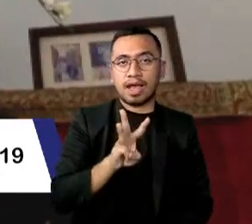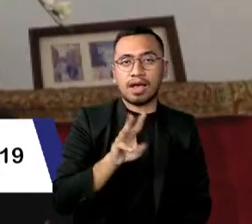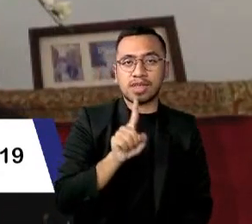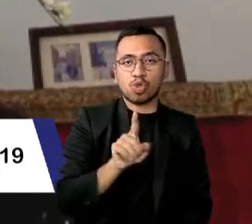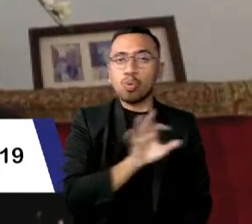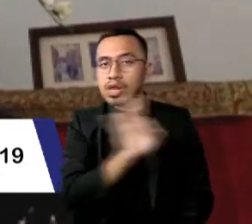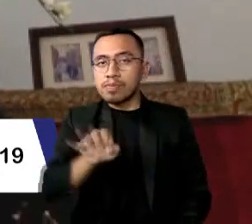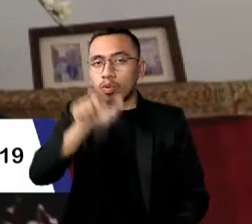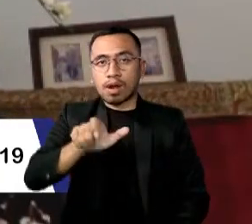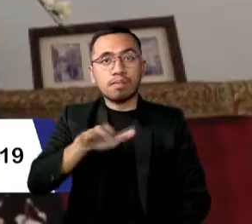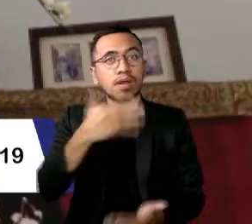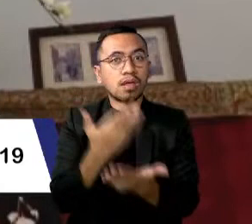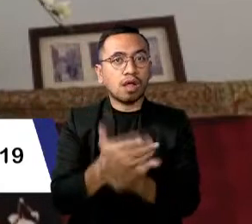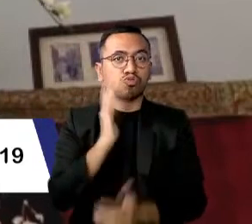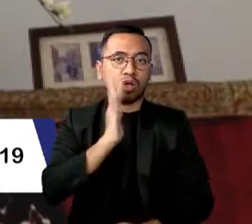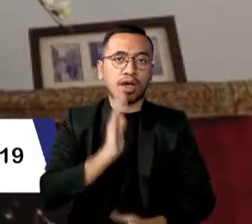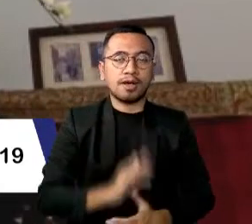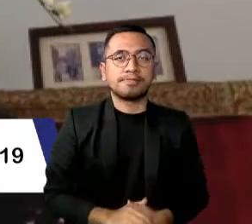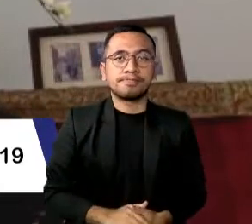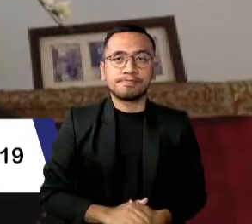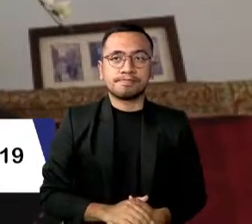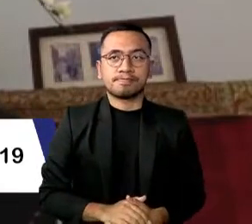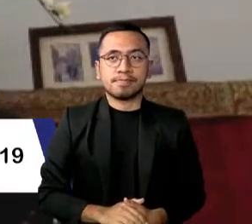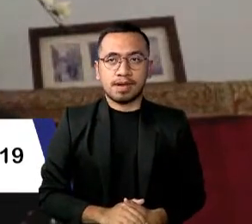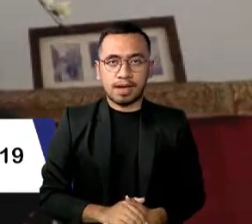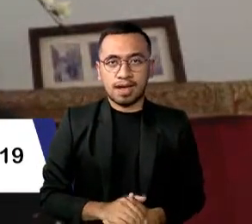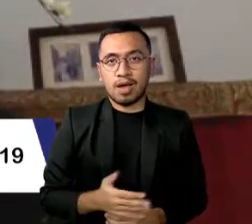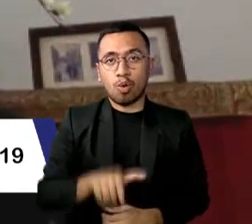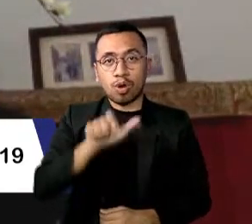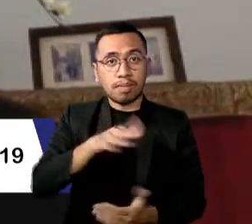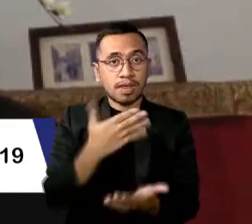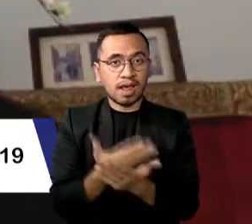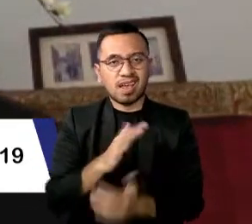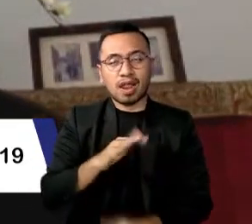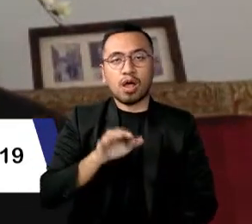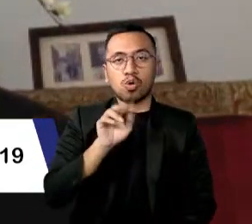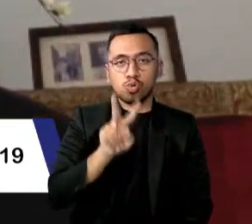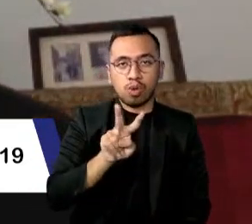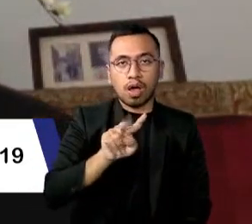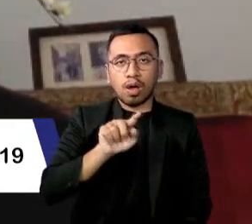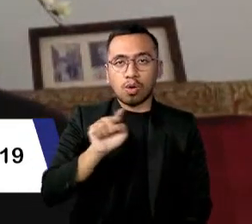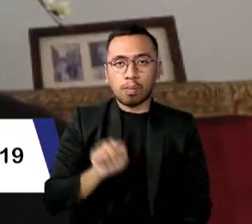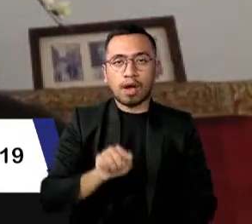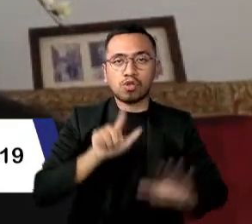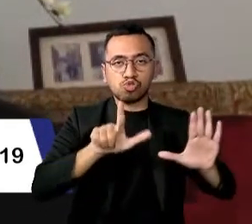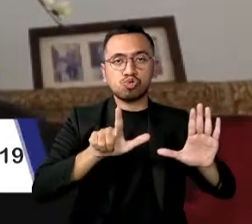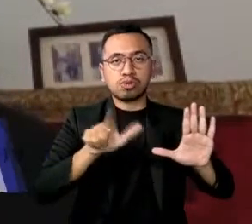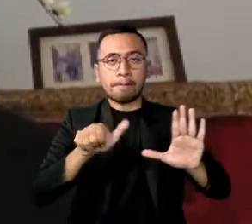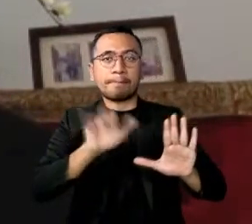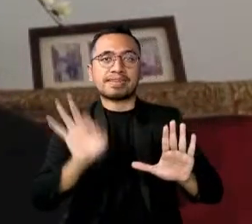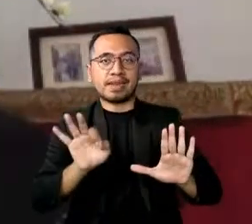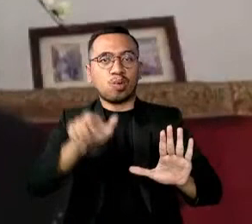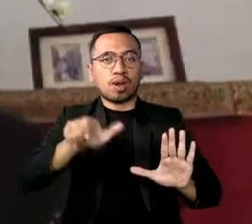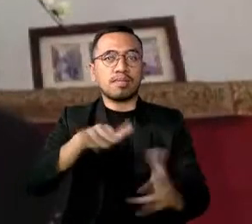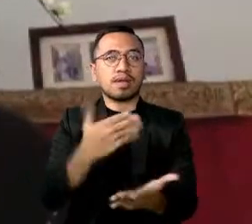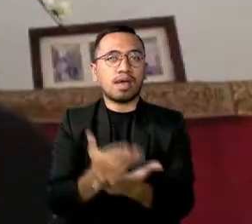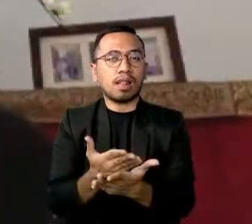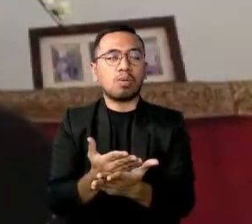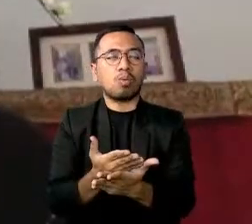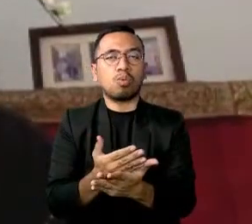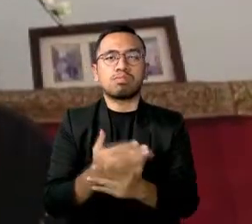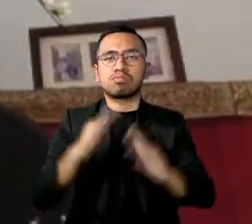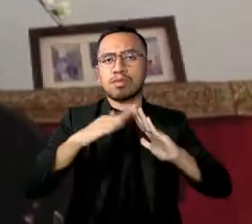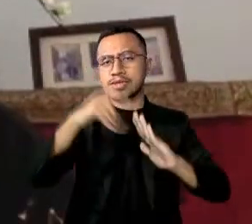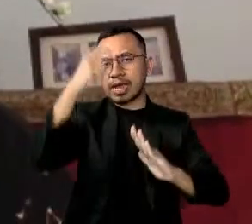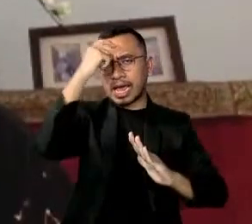31.000 dan angka kematian itu 2,76 persen ini juga menjadi beban rumah sakit sepertinya yang datang ke